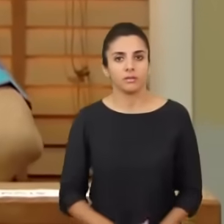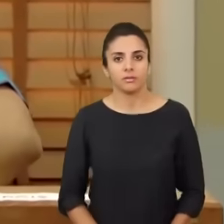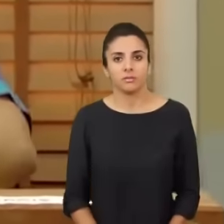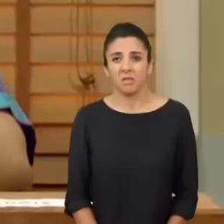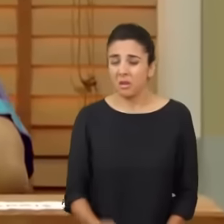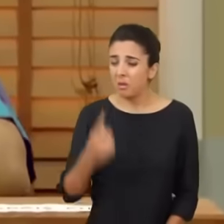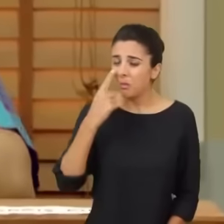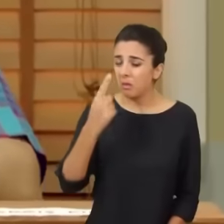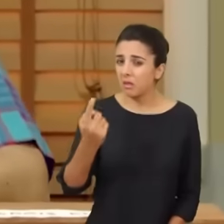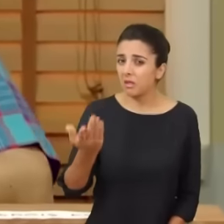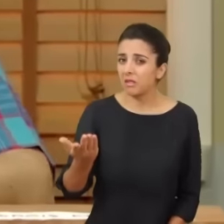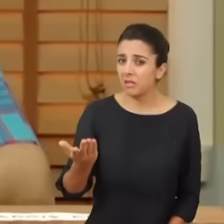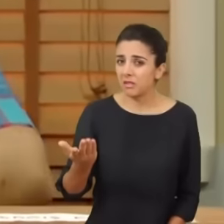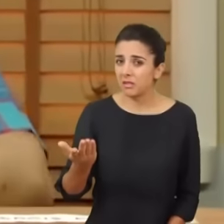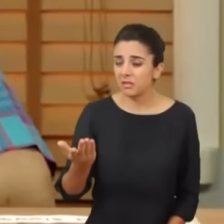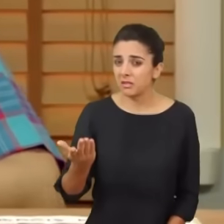Şuraya bak.